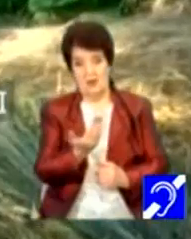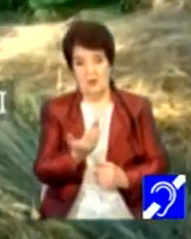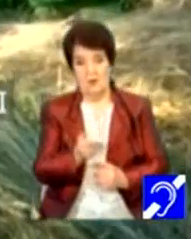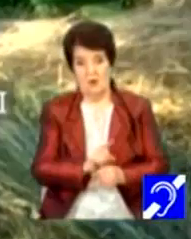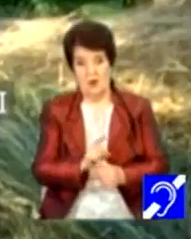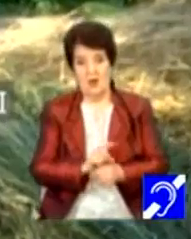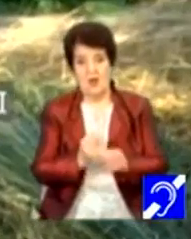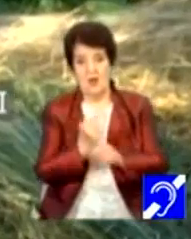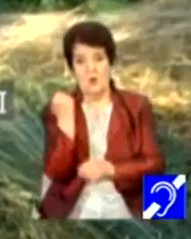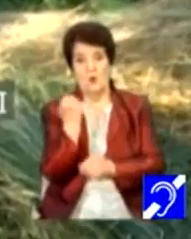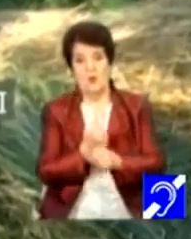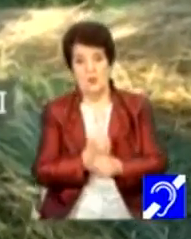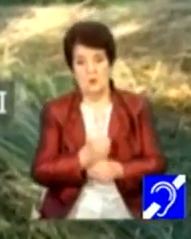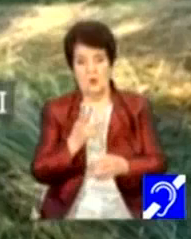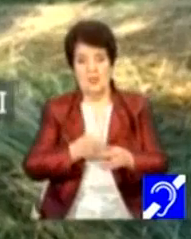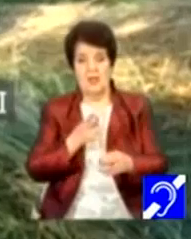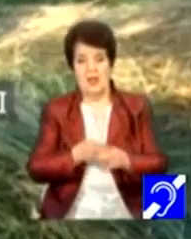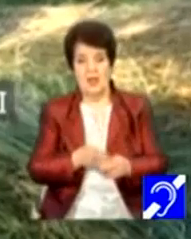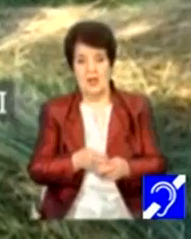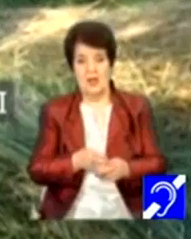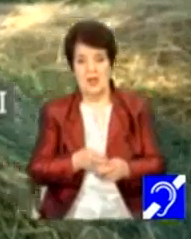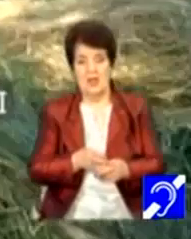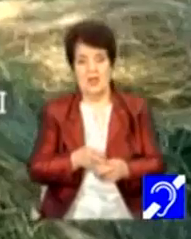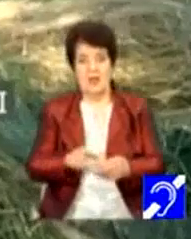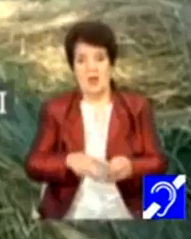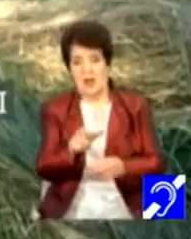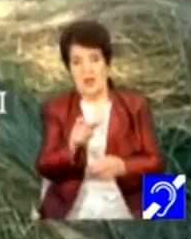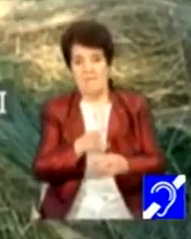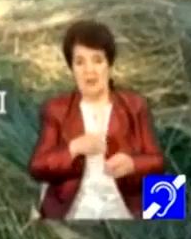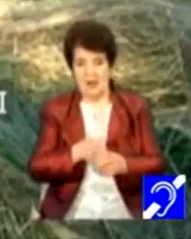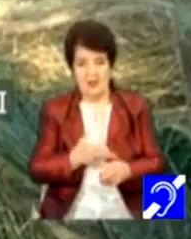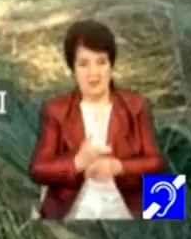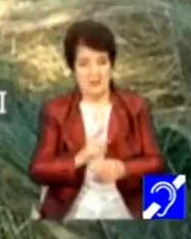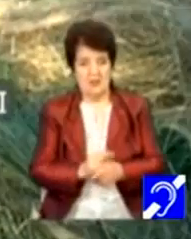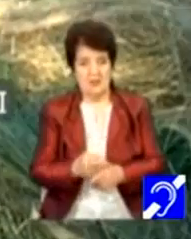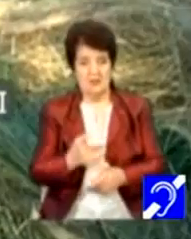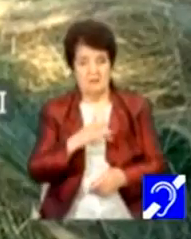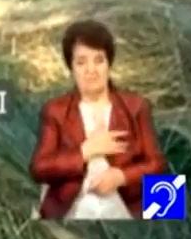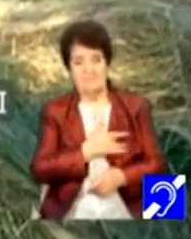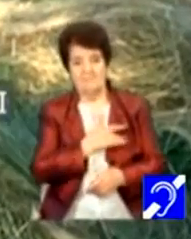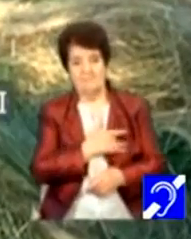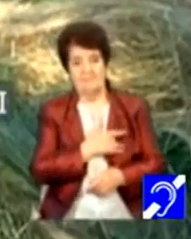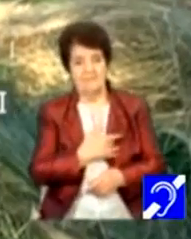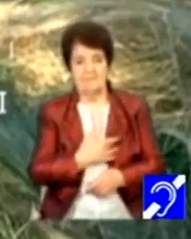ca lucrători de la Califerata, la noi e tare mare bubă,